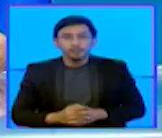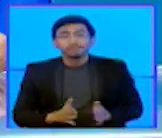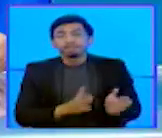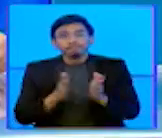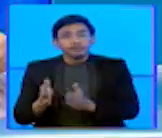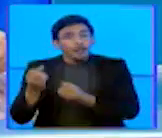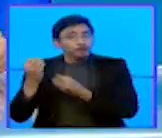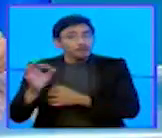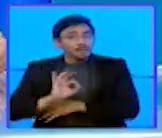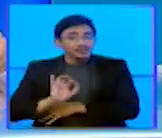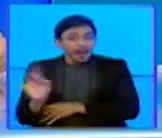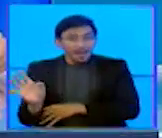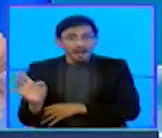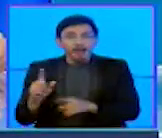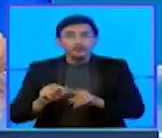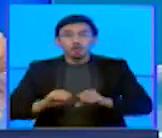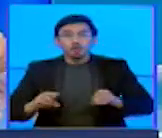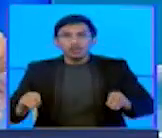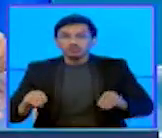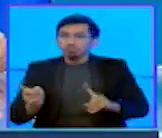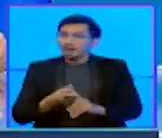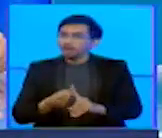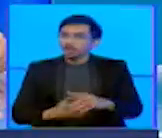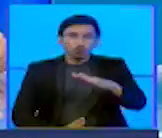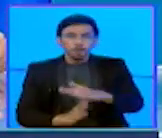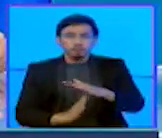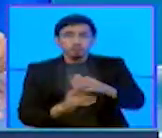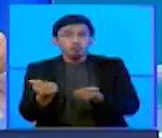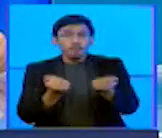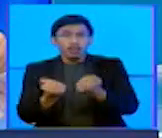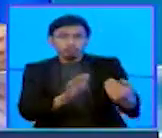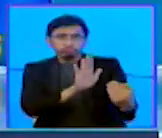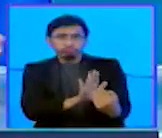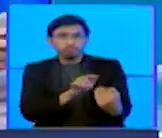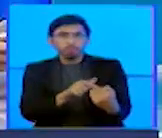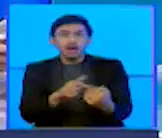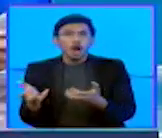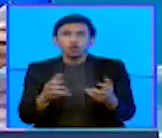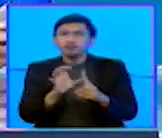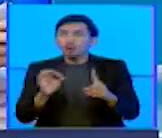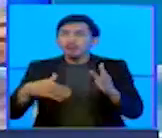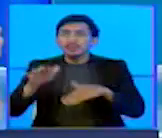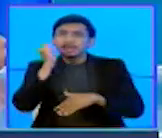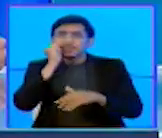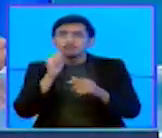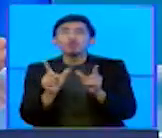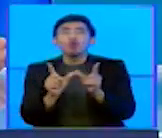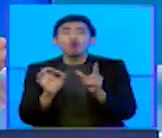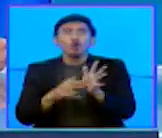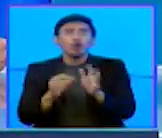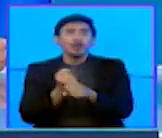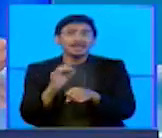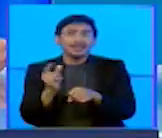Kita beralih ke laporan lainnya, pemirsa. Petugas menghentikan paksa sejumlah mobil bak terbuka yang mengangkut puluhan ibu di Wonogiri,